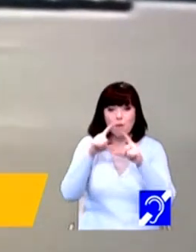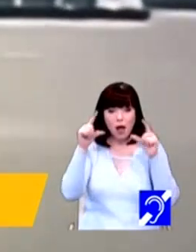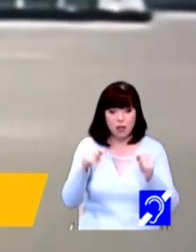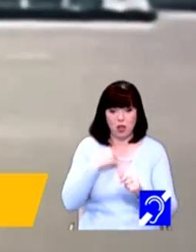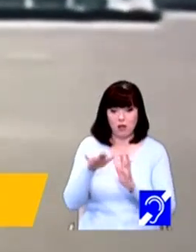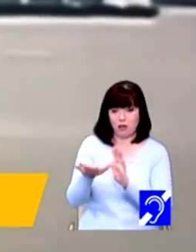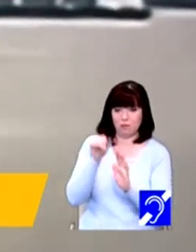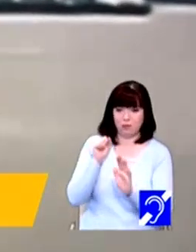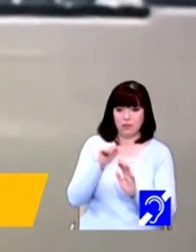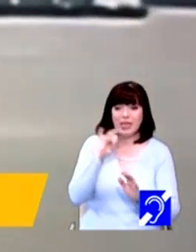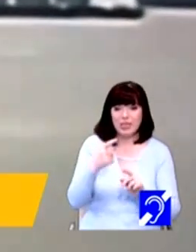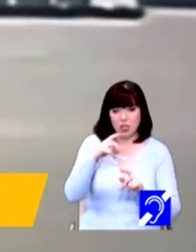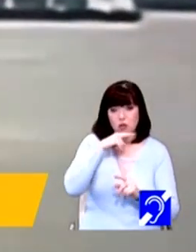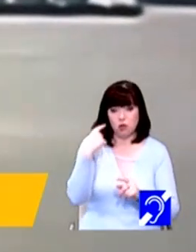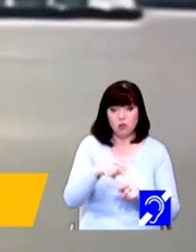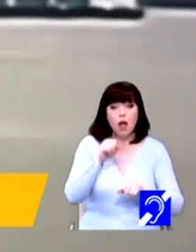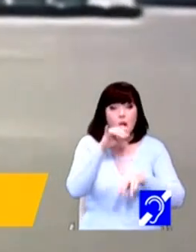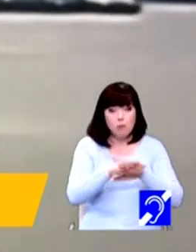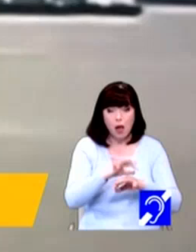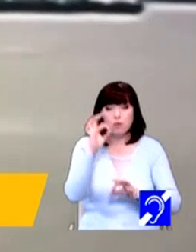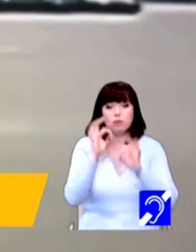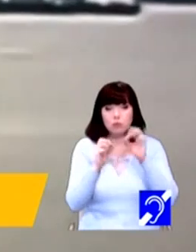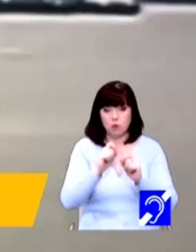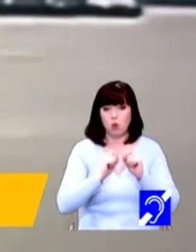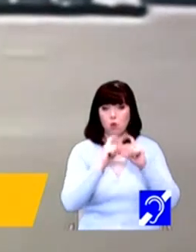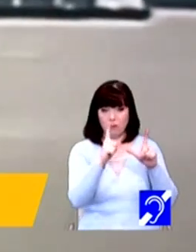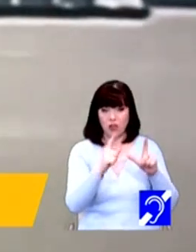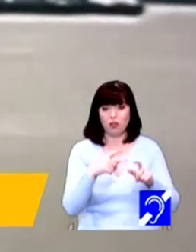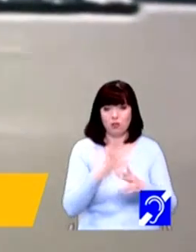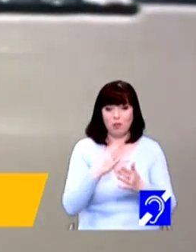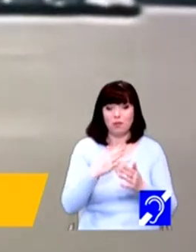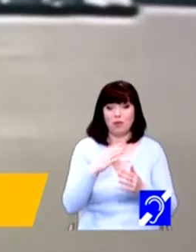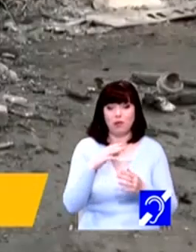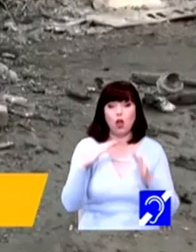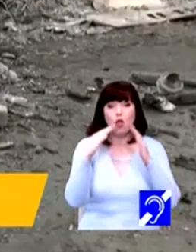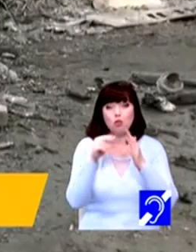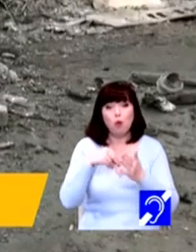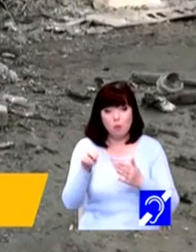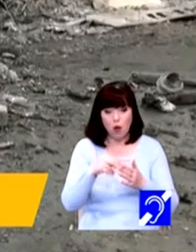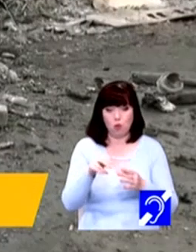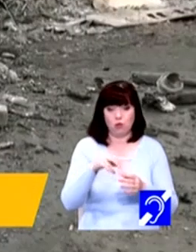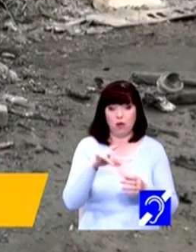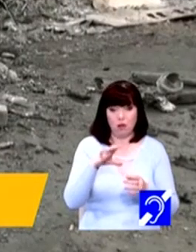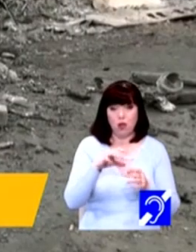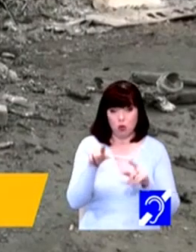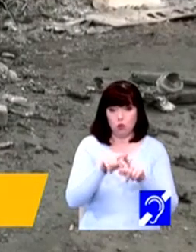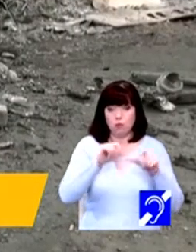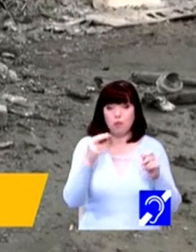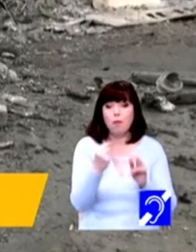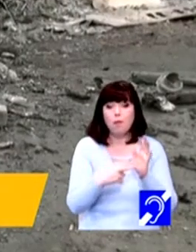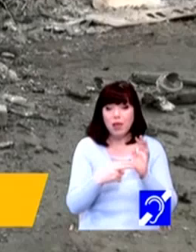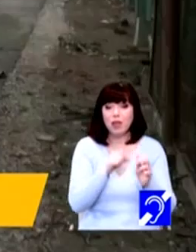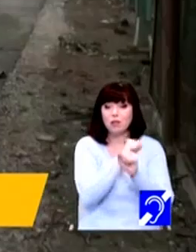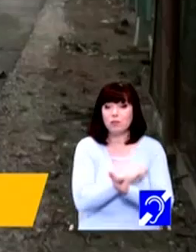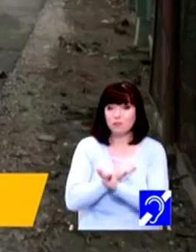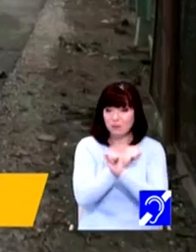din această țară. Una dintre bănci a crescut rata anuală la creditele imobiliare de la 10 la 23%. Costurile biletelor de vacanță